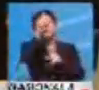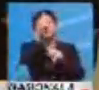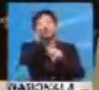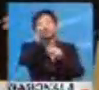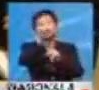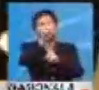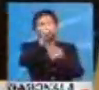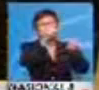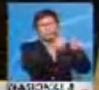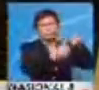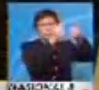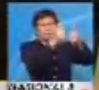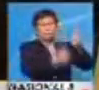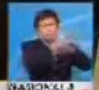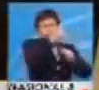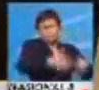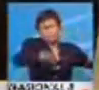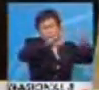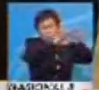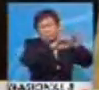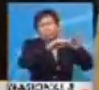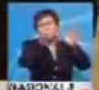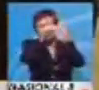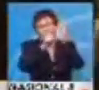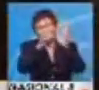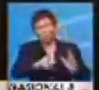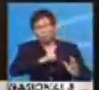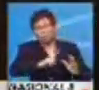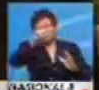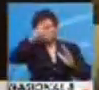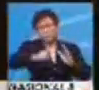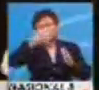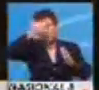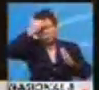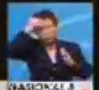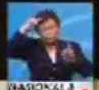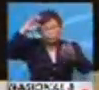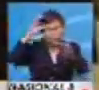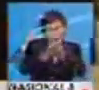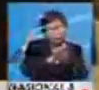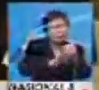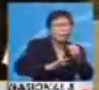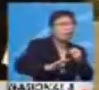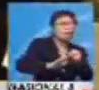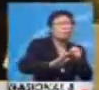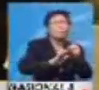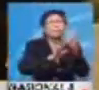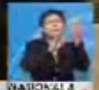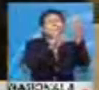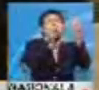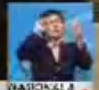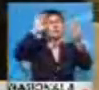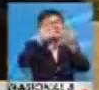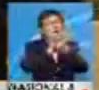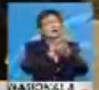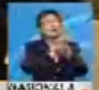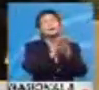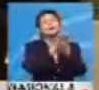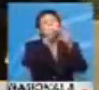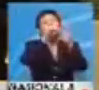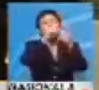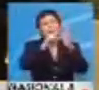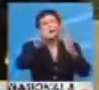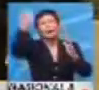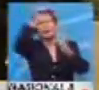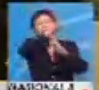jatuh daripada kriteria paling penting peluang syar'i Misty mempunyai akidah yaitu mempercayai dengan sepenuh hati kepada Allah dan undang-undang Islam